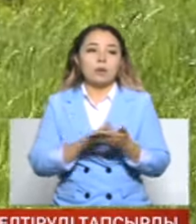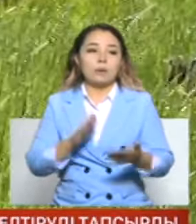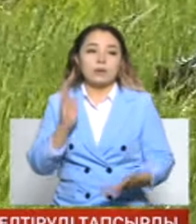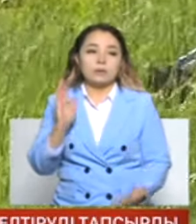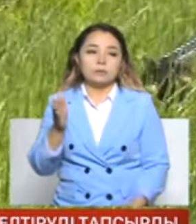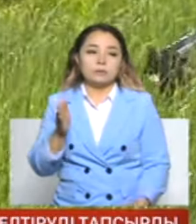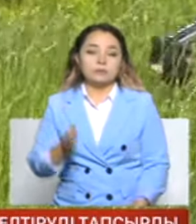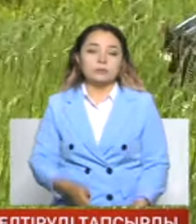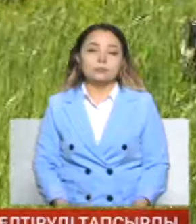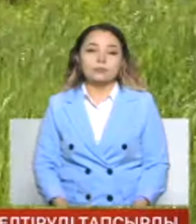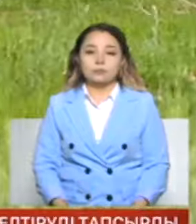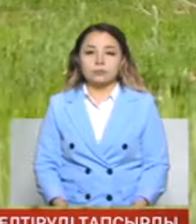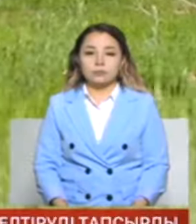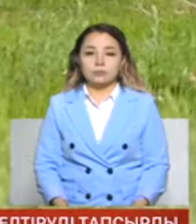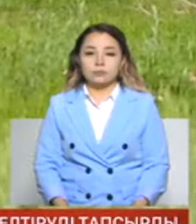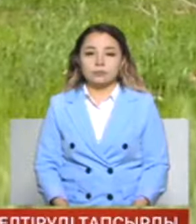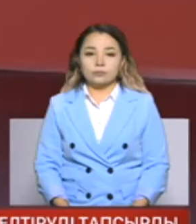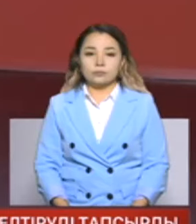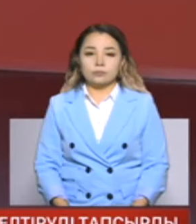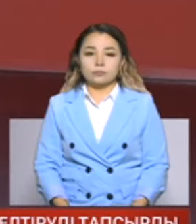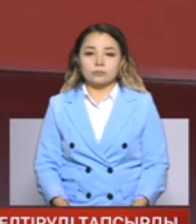жатыр.